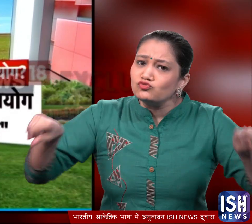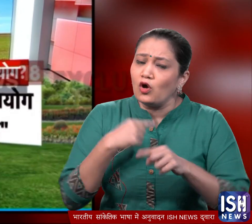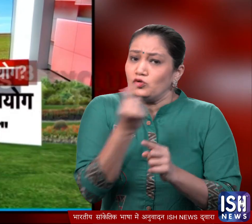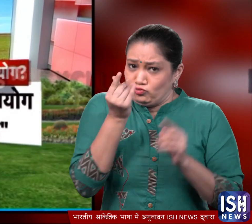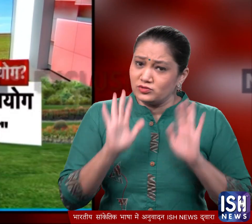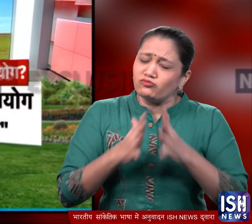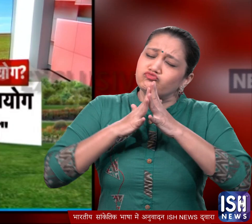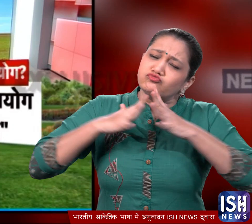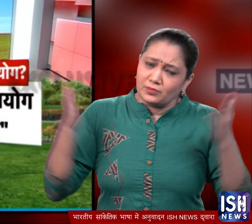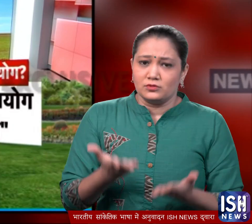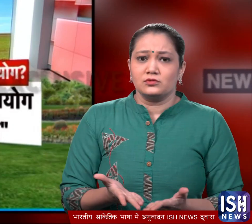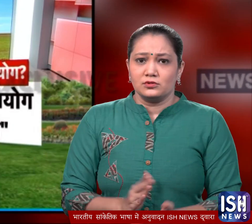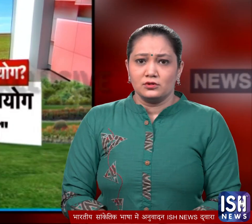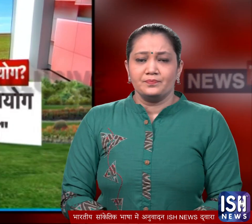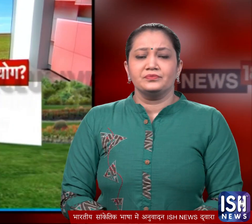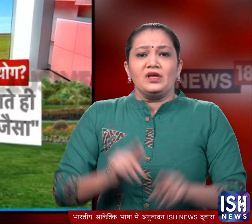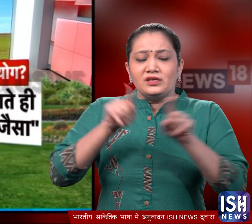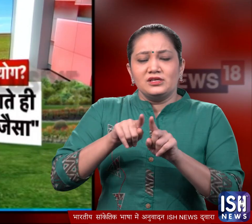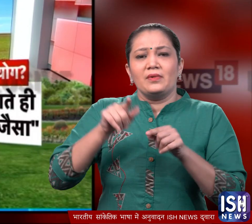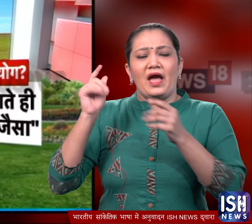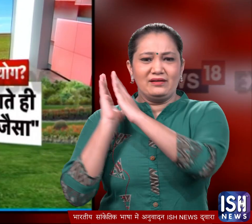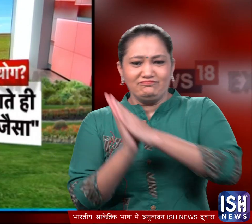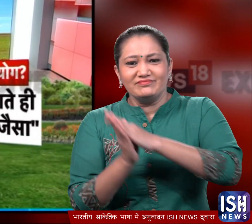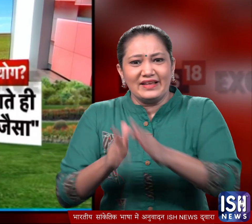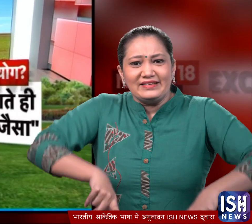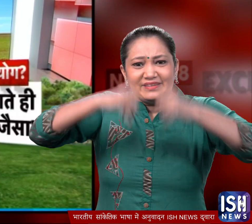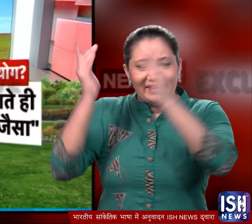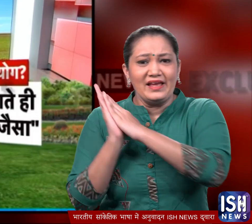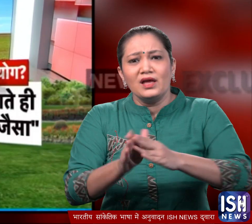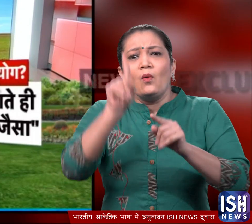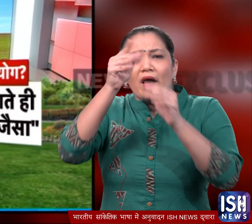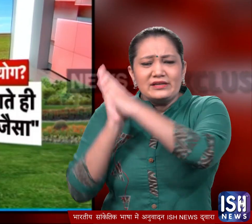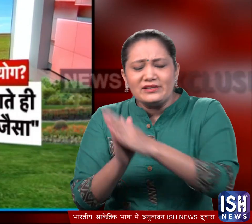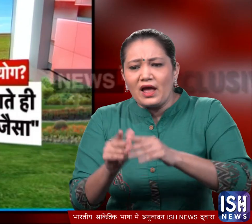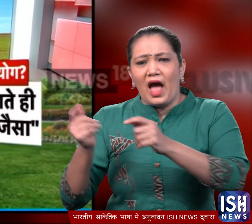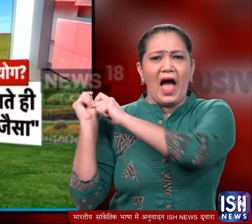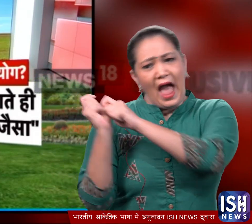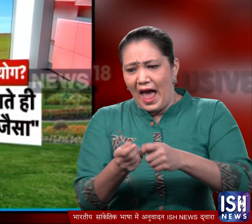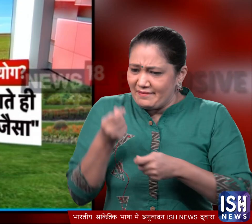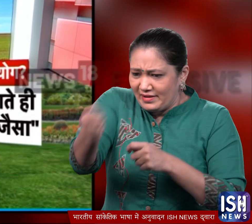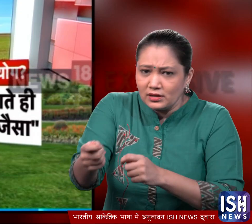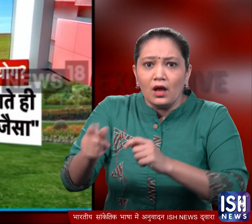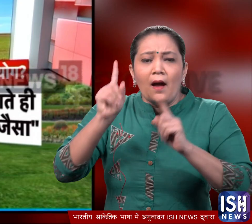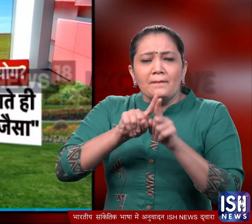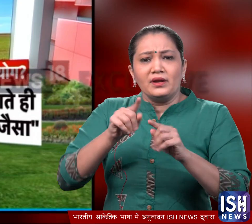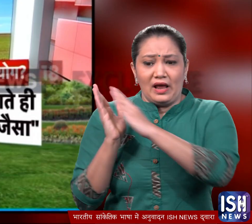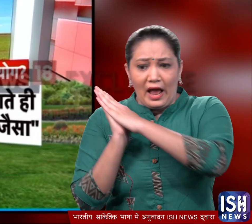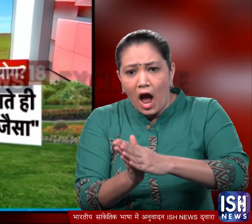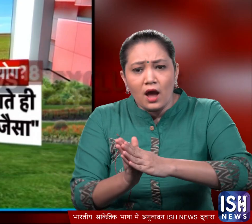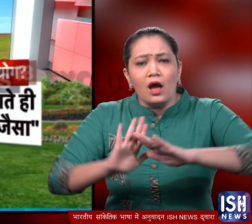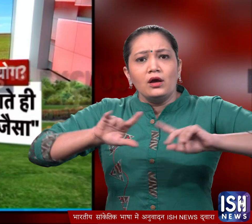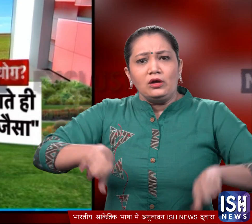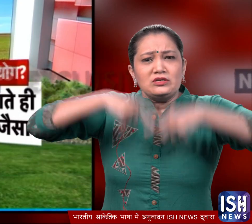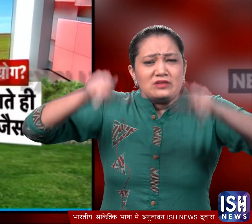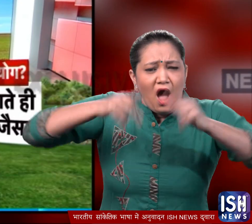मामले तेजी से बढ़ रहे हैं। उन्होंने एक ऐसे बढ़ई की कहानी तक सुनाई जिसे एक पेड़ काटने के लिए हाथ में कुल्हाड़ी दी गई हो, लेकिन कुल्हाड़ी हाथ